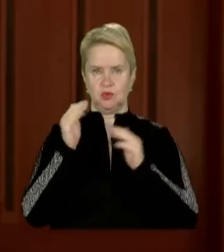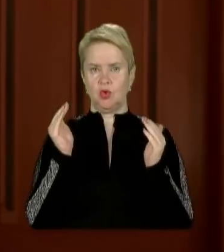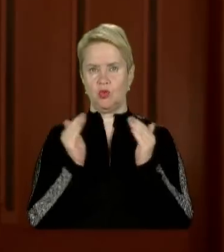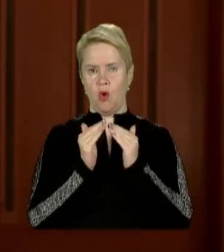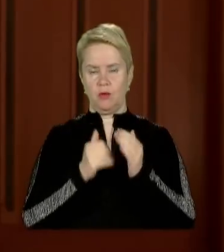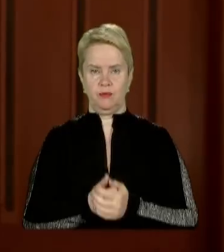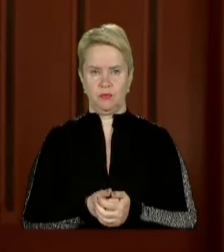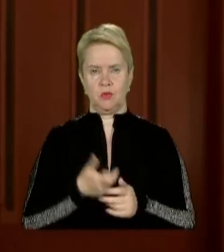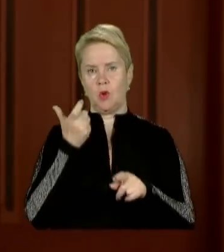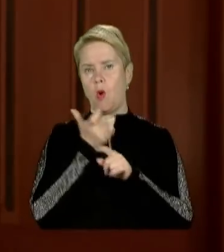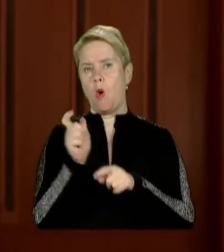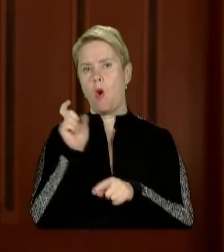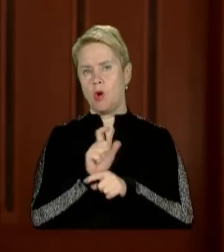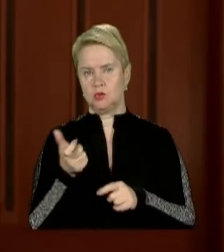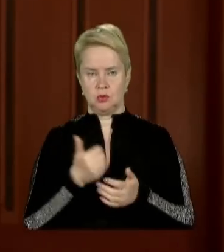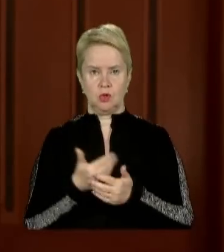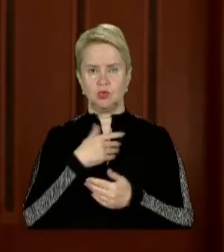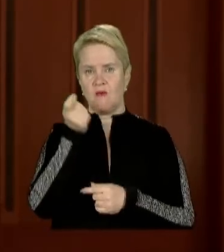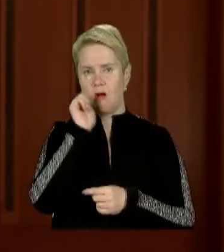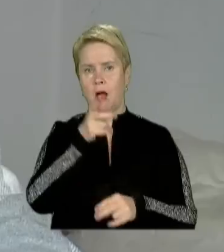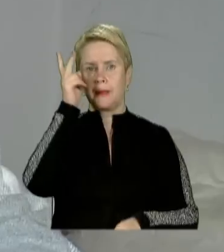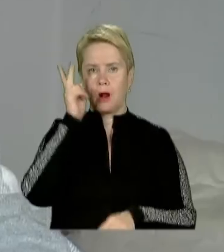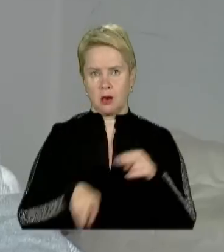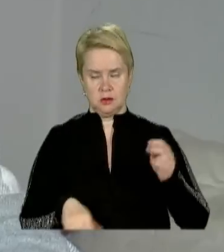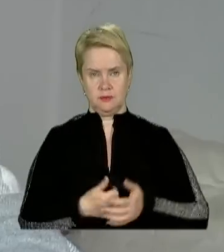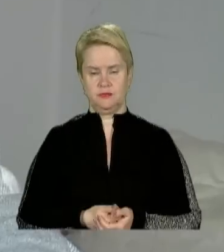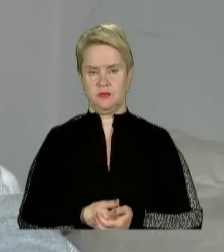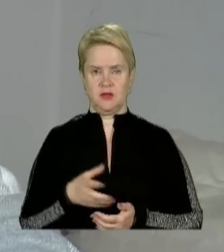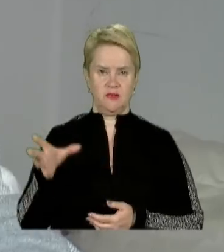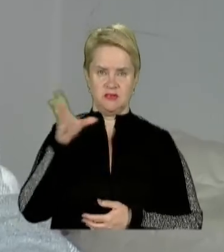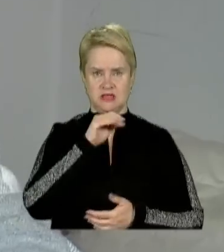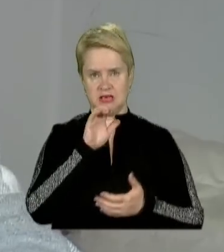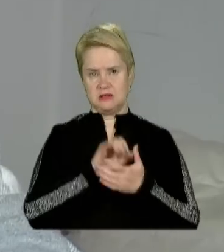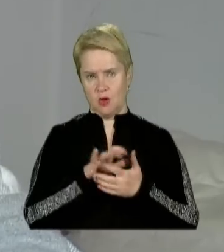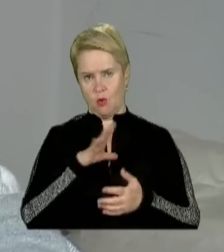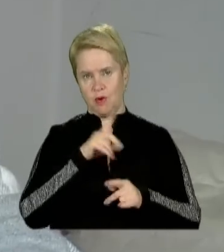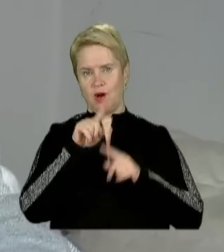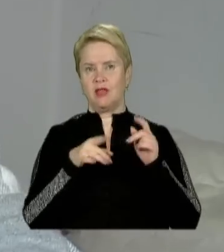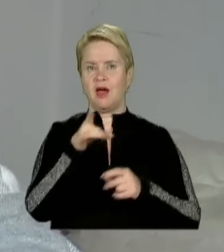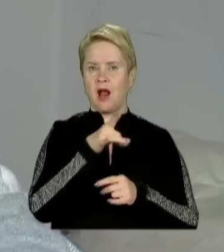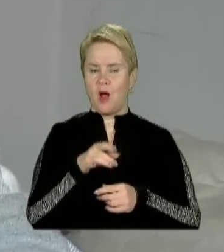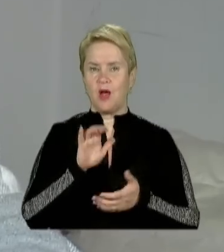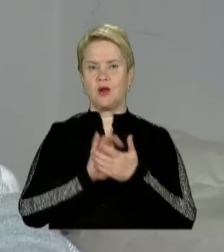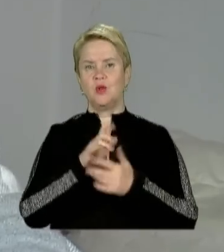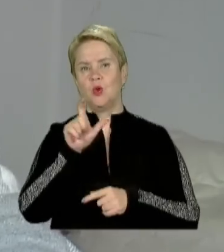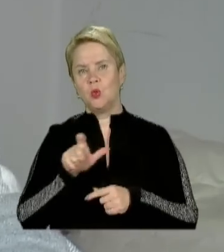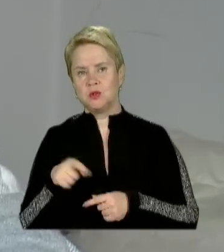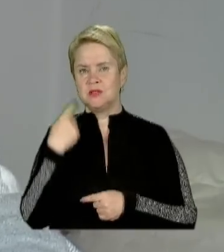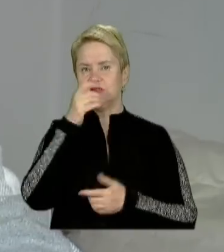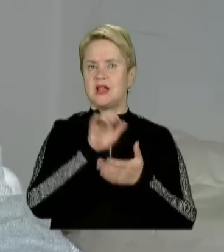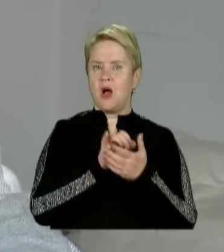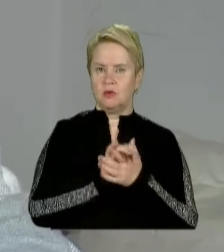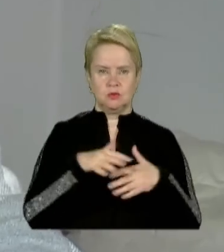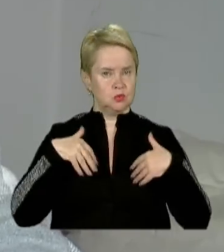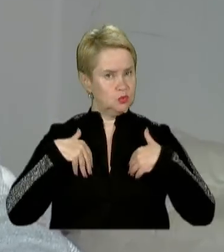додому. І дуже хотілося б, щоб ця війна прекратилась. Усе знайоме було. Рідний район, рідні люди, знайомі.